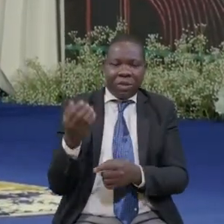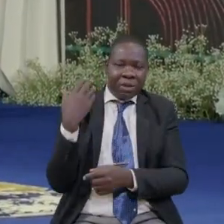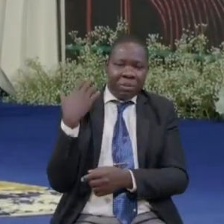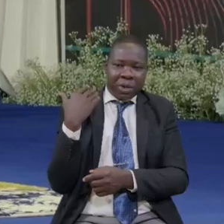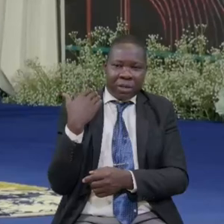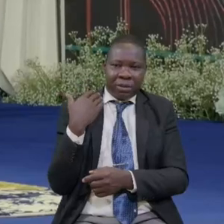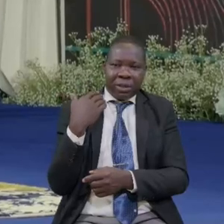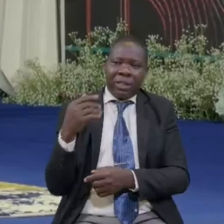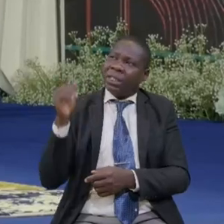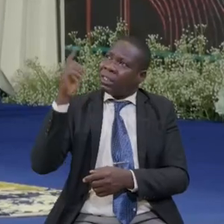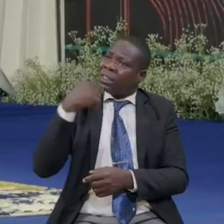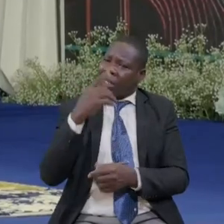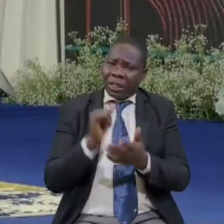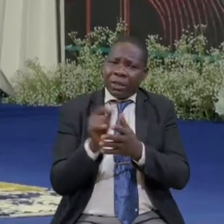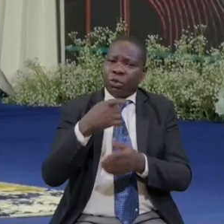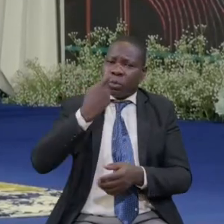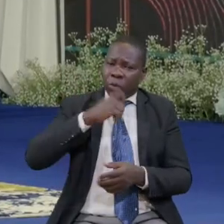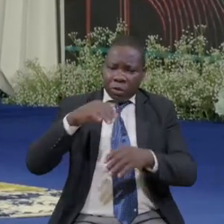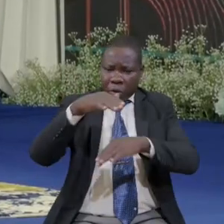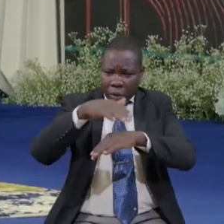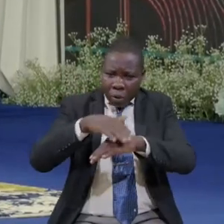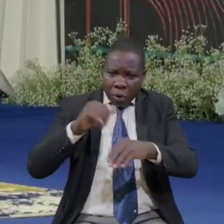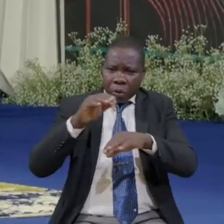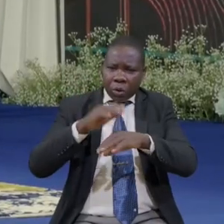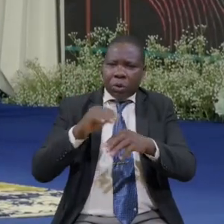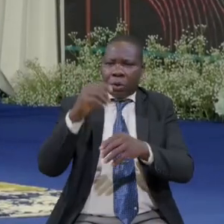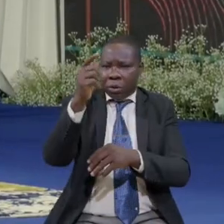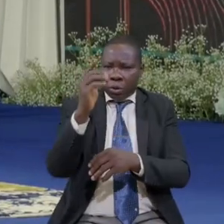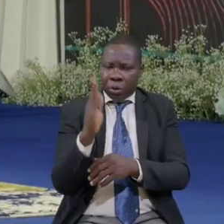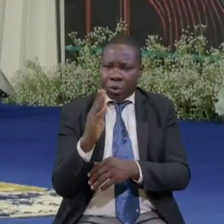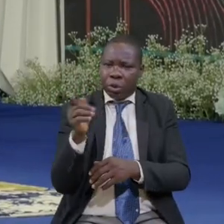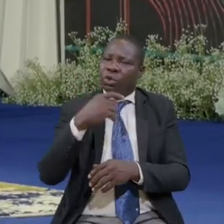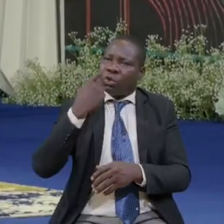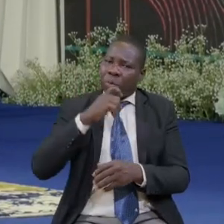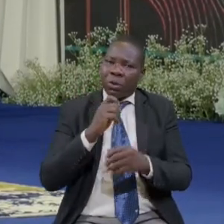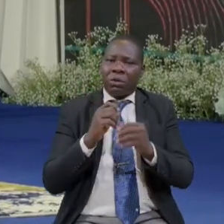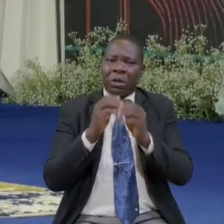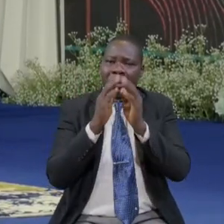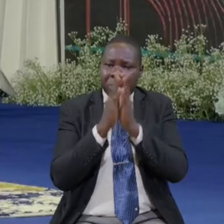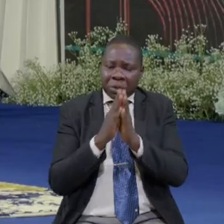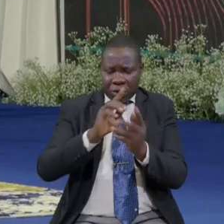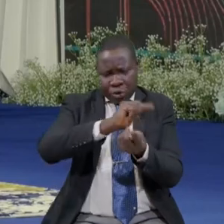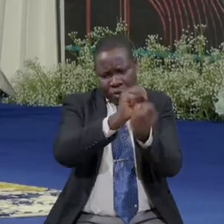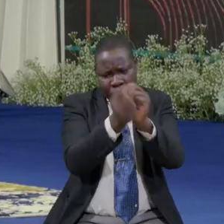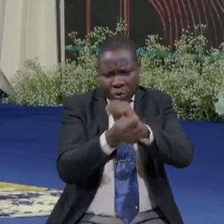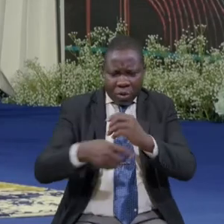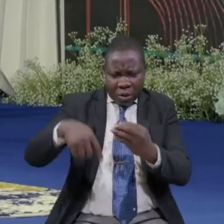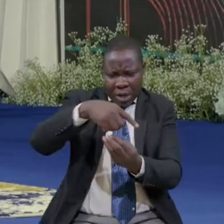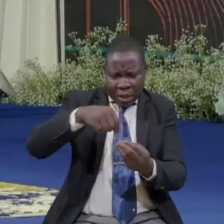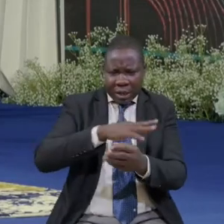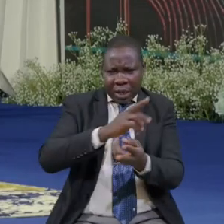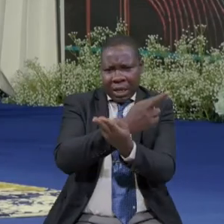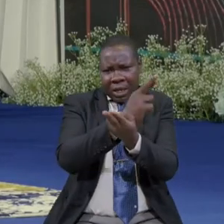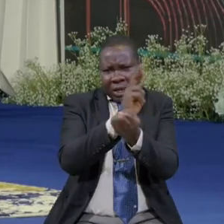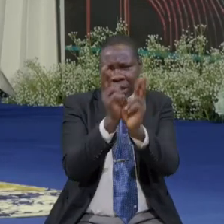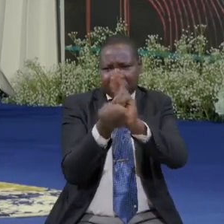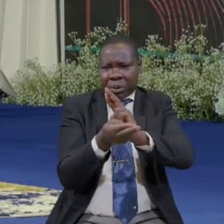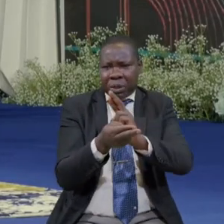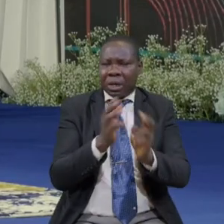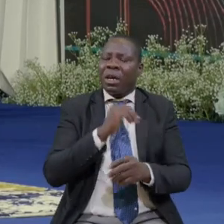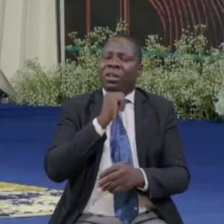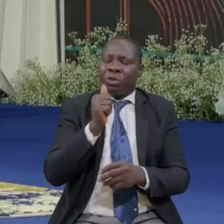passé. Vous devez l'invoquer et dire, vous devez et vous repentir et ne